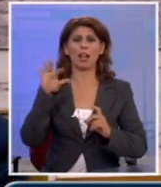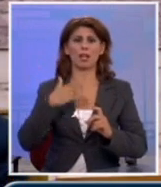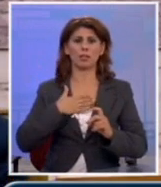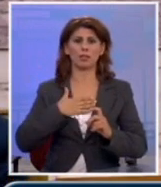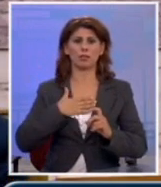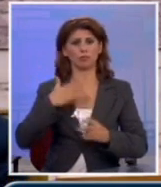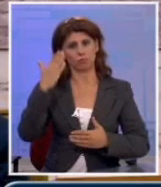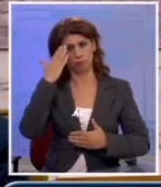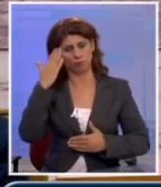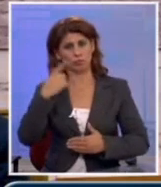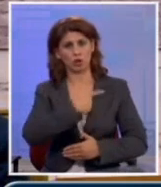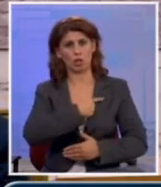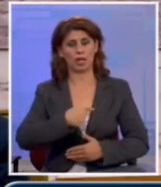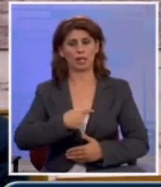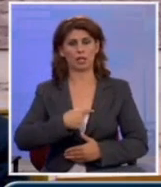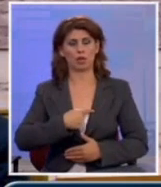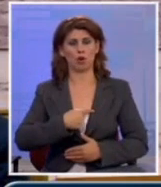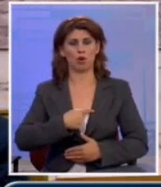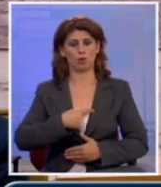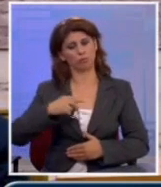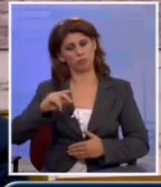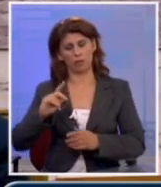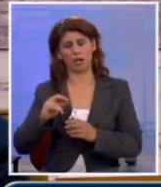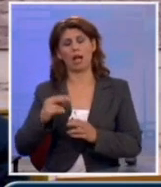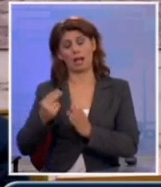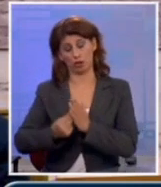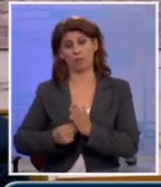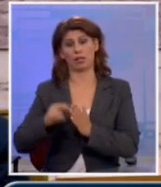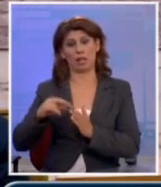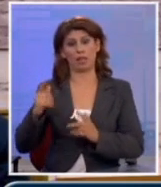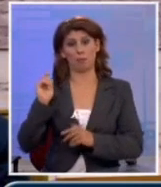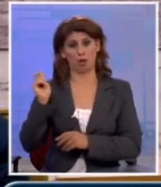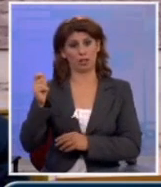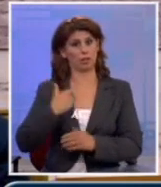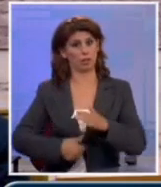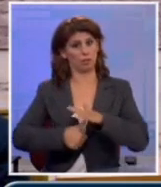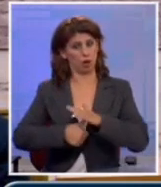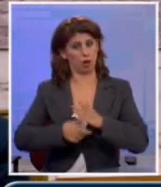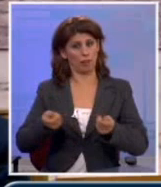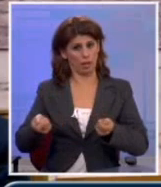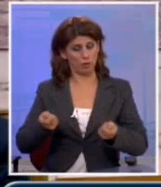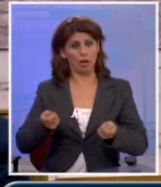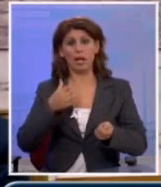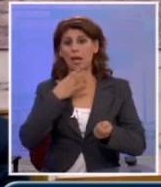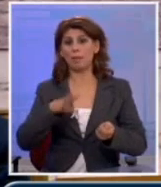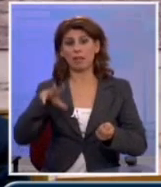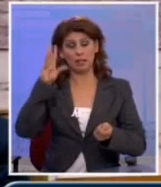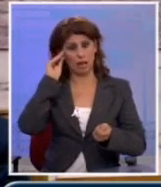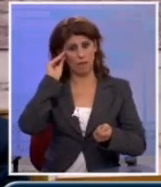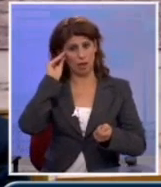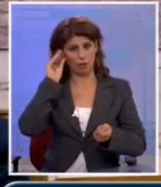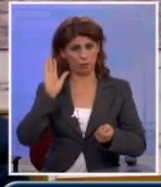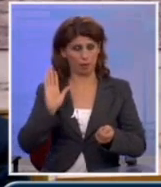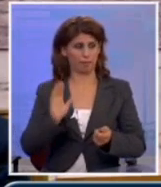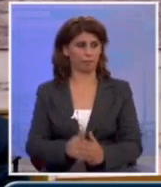να τιμήσω τον αρχηγό της αξιωματικής αντιπολίτευσης και να προεδρεύσω. Επειδή αντιλαμβάνομαι